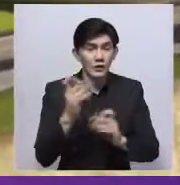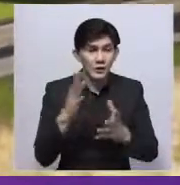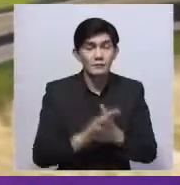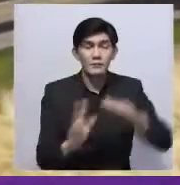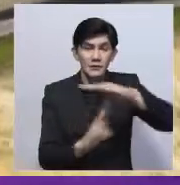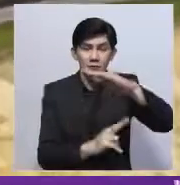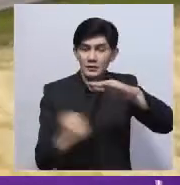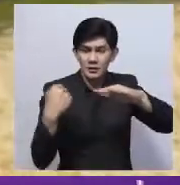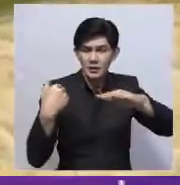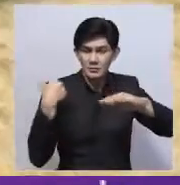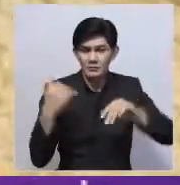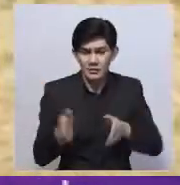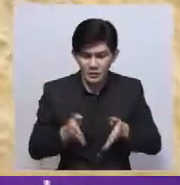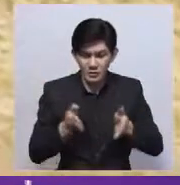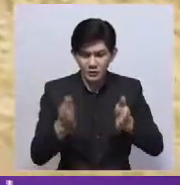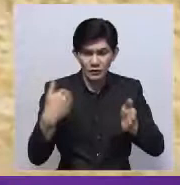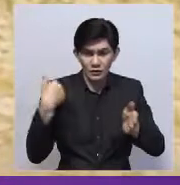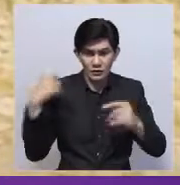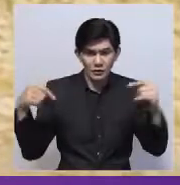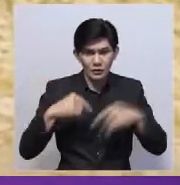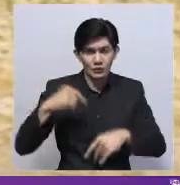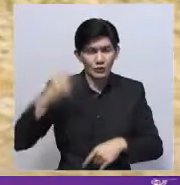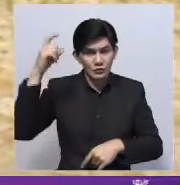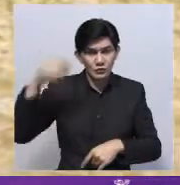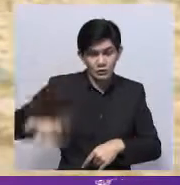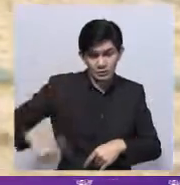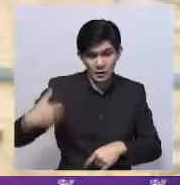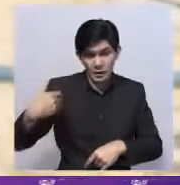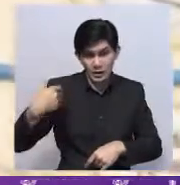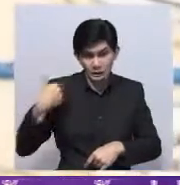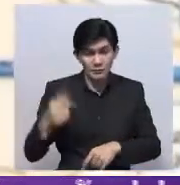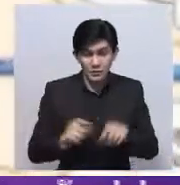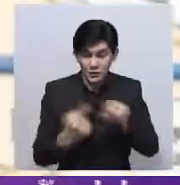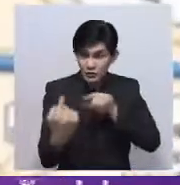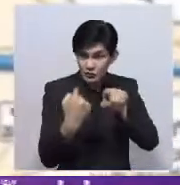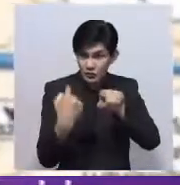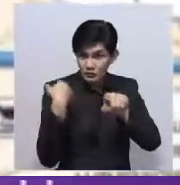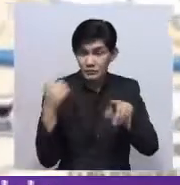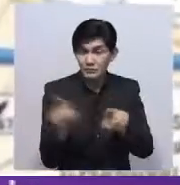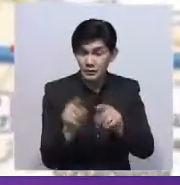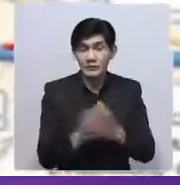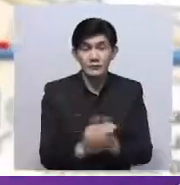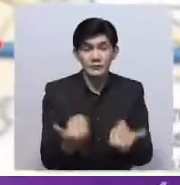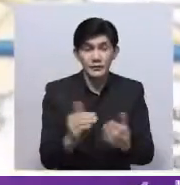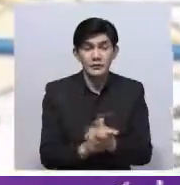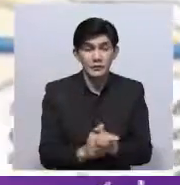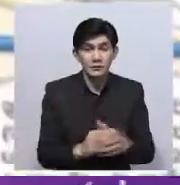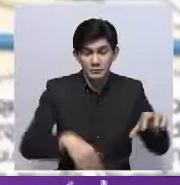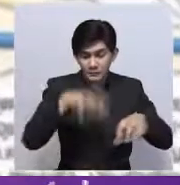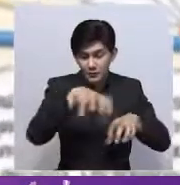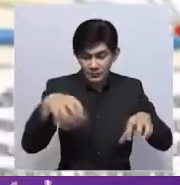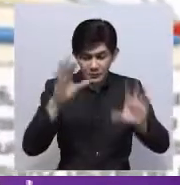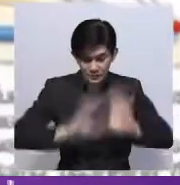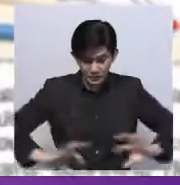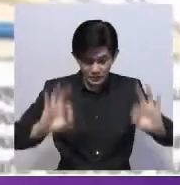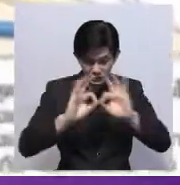ริมเหล็กส่วนสภาพถนนฝั่งกัมพูชาเป็นถนนลาดยางมี2ช่องทางจราจรอีกทั้งยังมีหน่วยงานราชการสำคัญของทั้ง2ประ